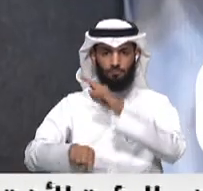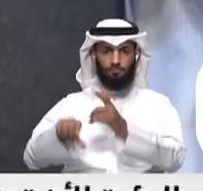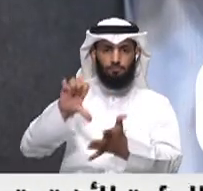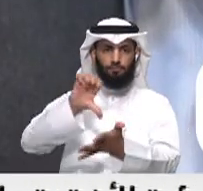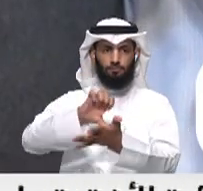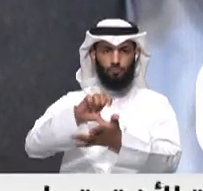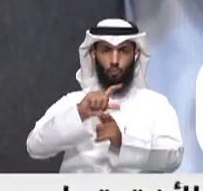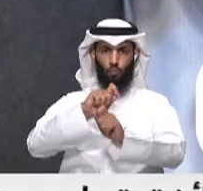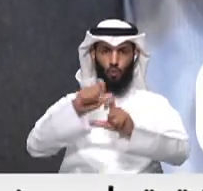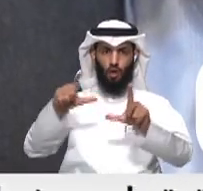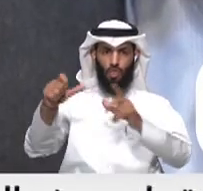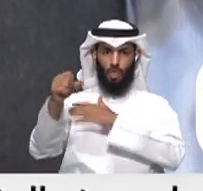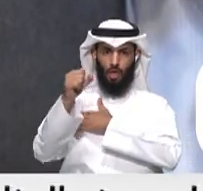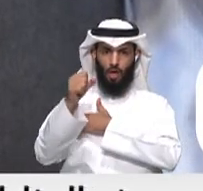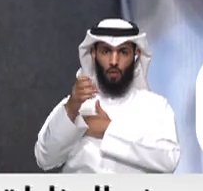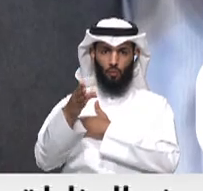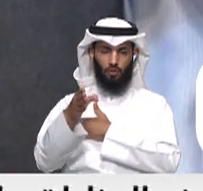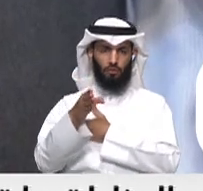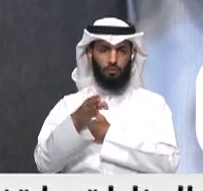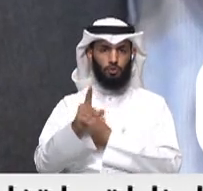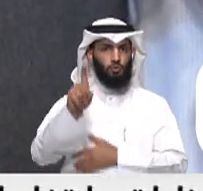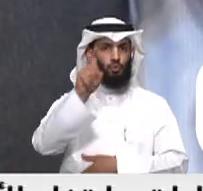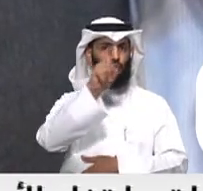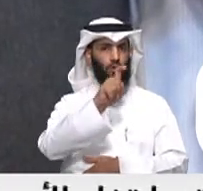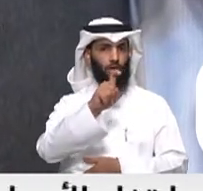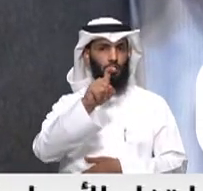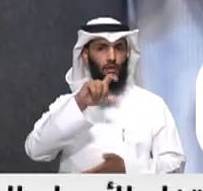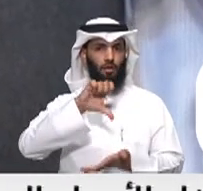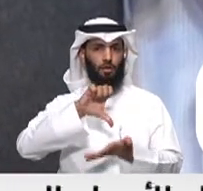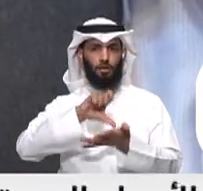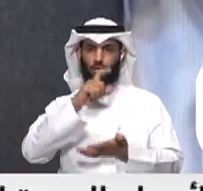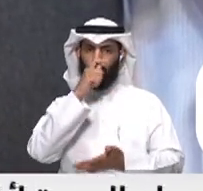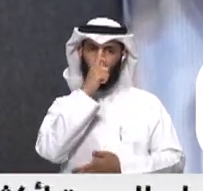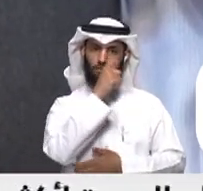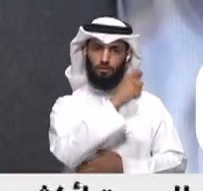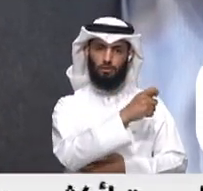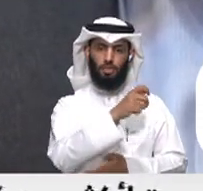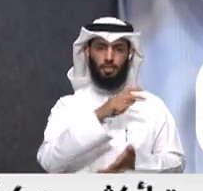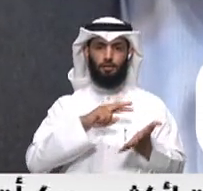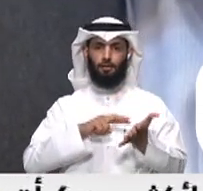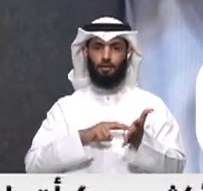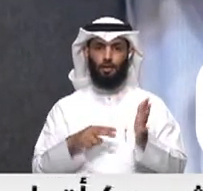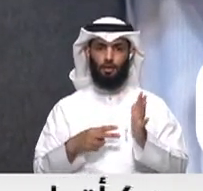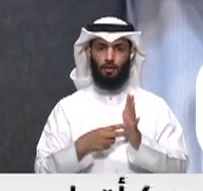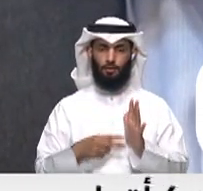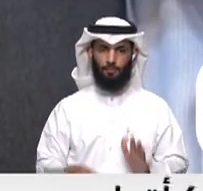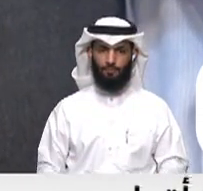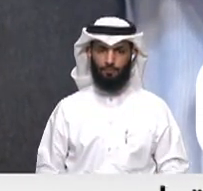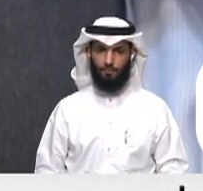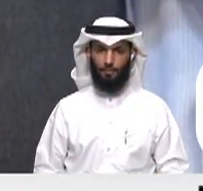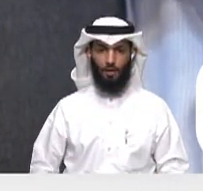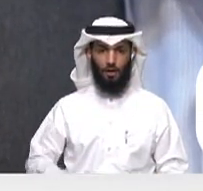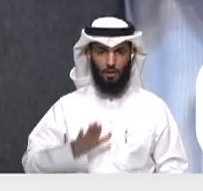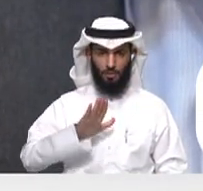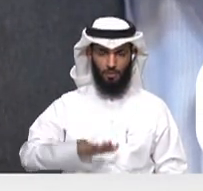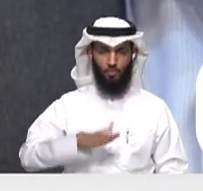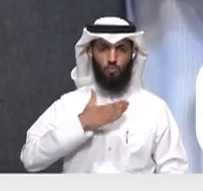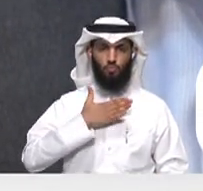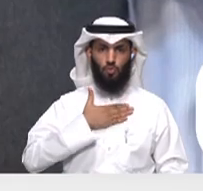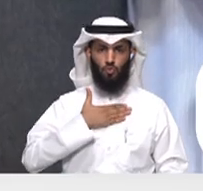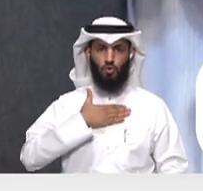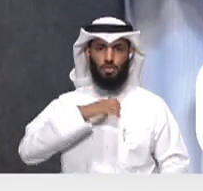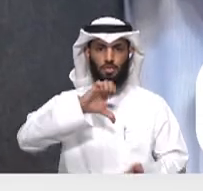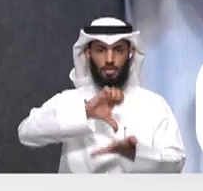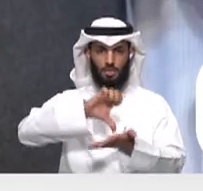إلى تقييم الرد الإسرائيلي، لأن هذا الرد الإسرائيلي أولا هو يعني مثلا نحن في العاصمة الإيرانية طهران